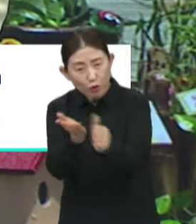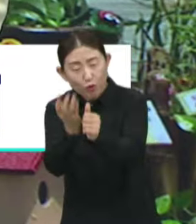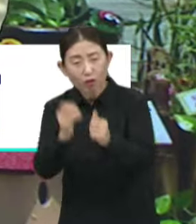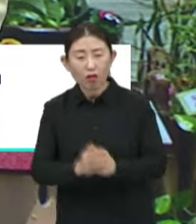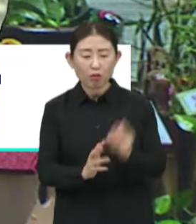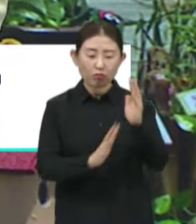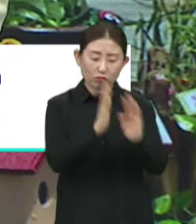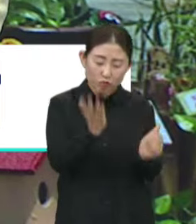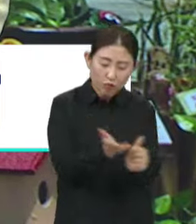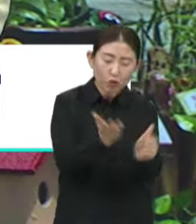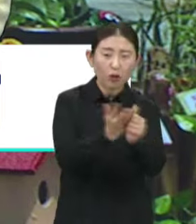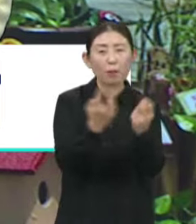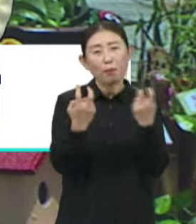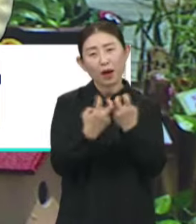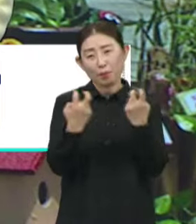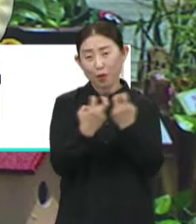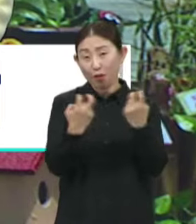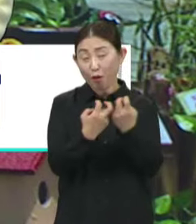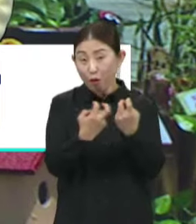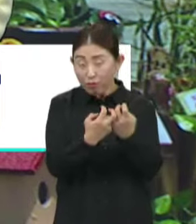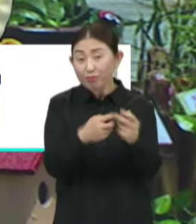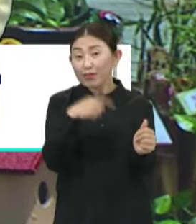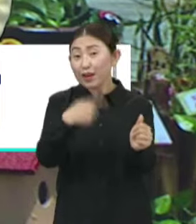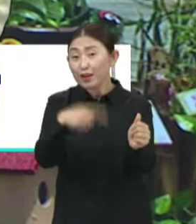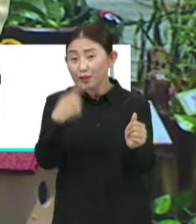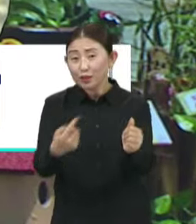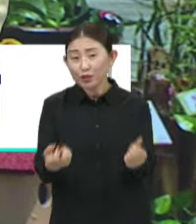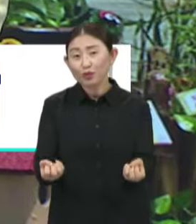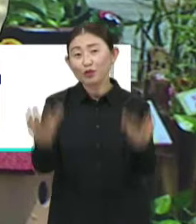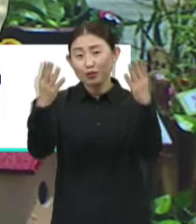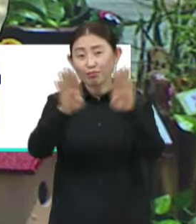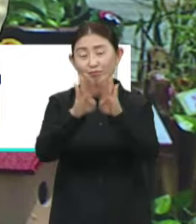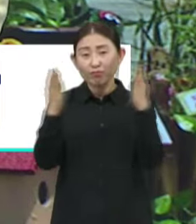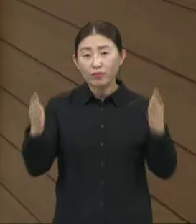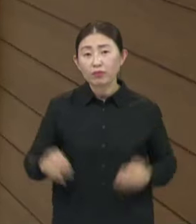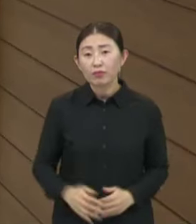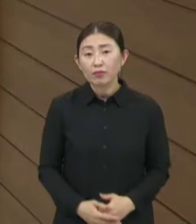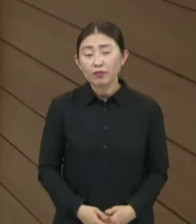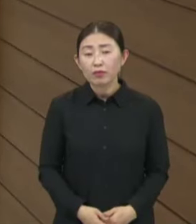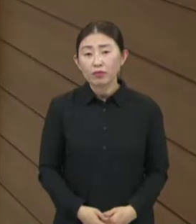방법들을 알려주는 축제를 열었습니다. 이선학 기자가 보도합니다.